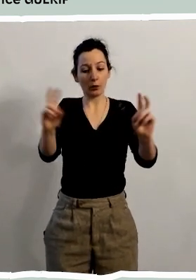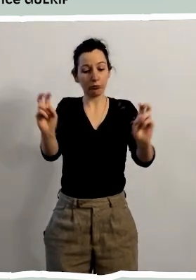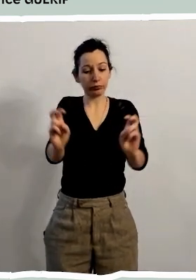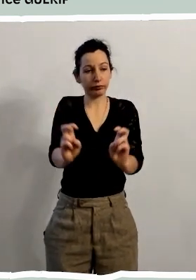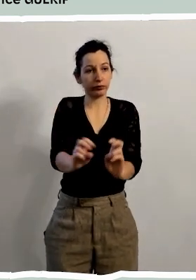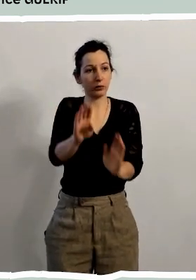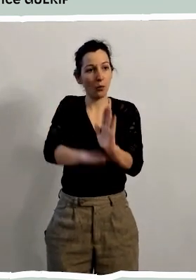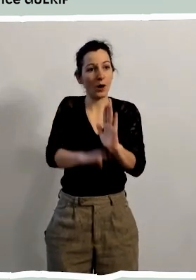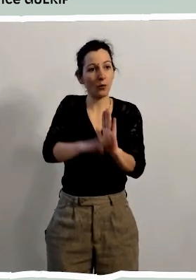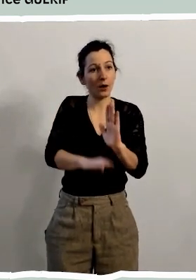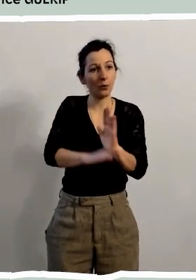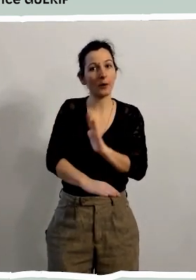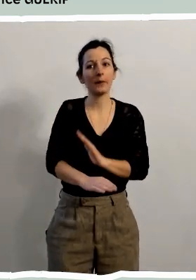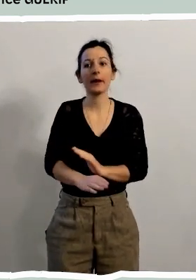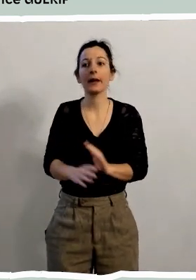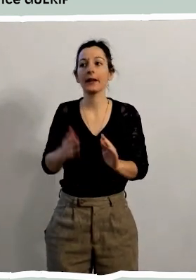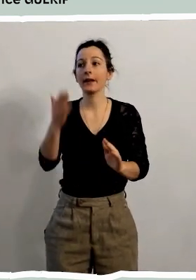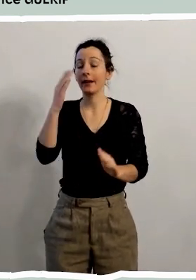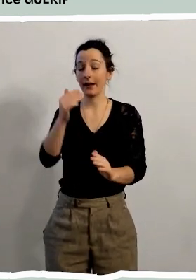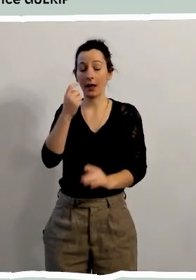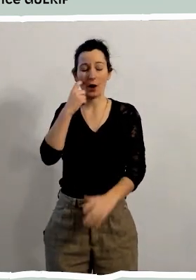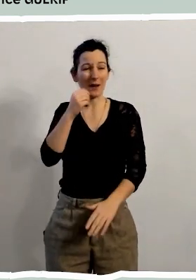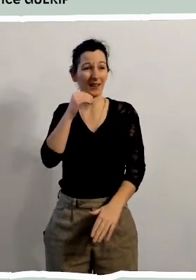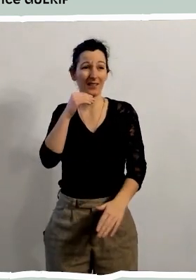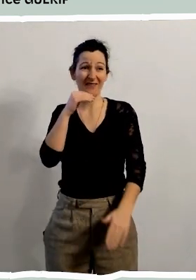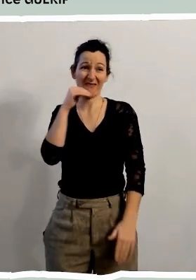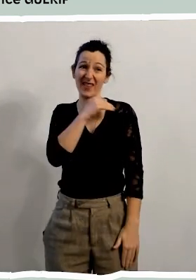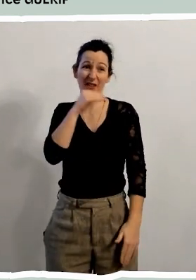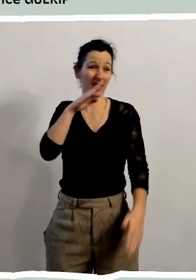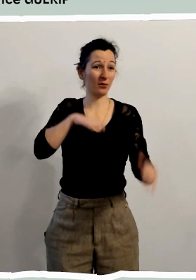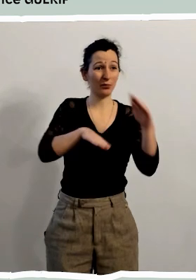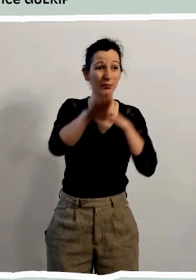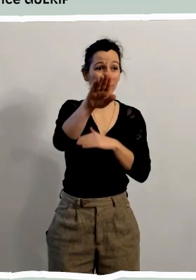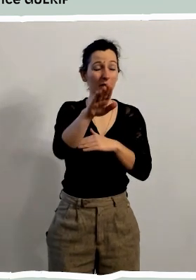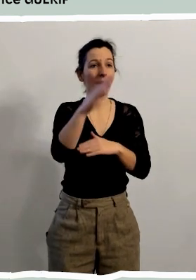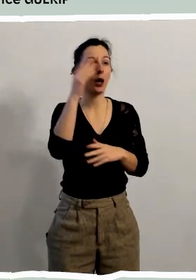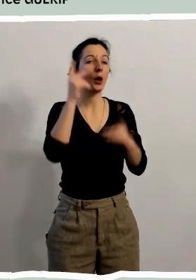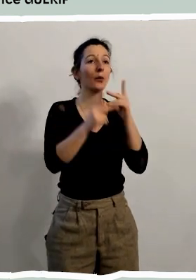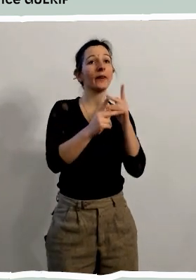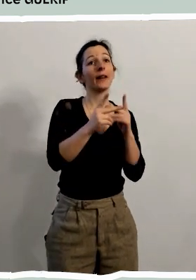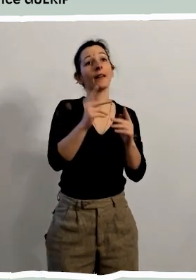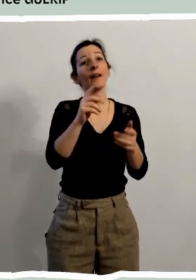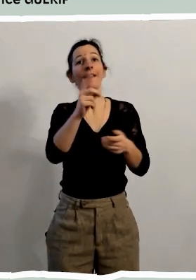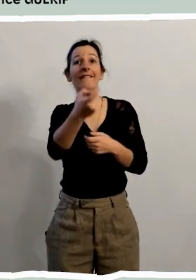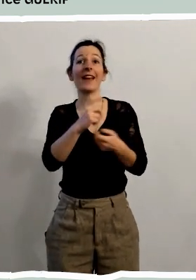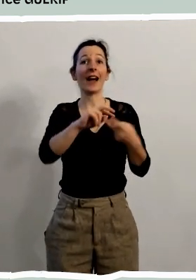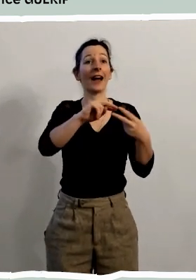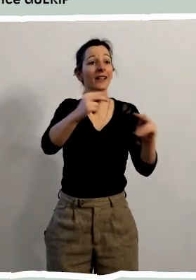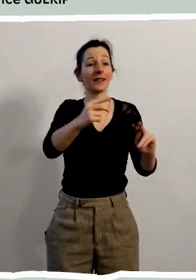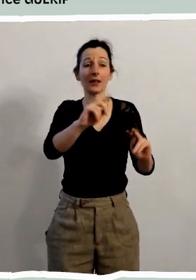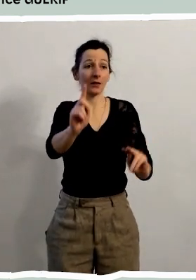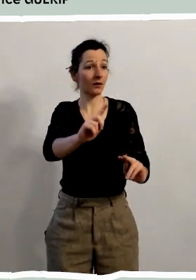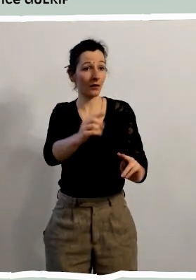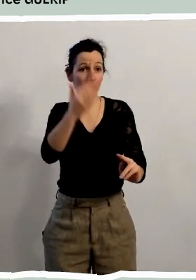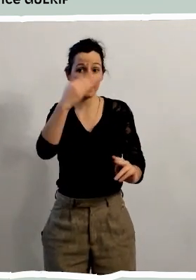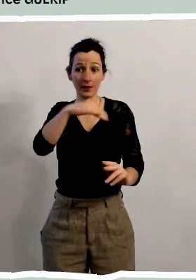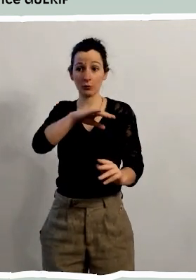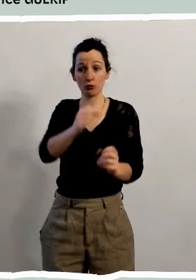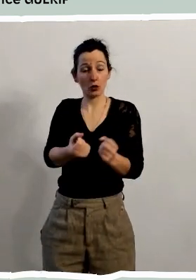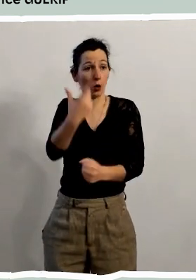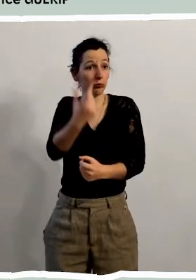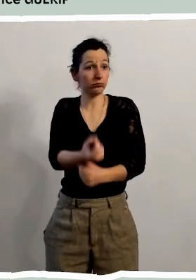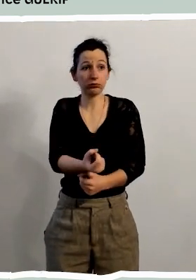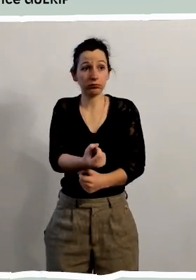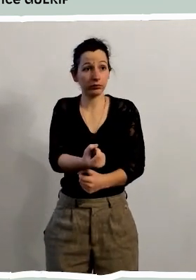une échelle qui est beaucoup trop rapide pour qu'on puisse impliquer un paramètre génétique. Et donc, ce sont plutôt